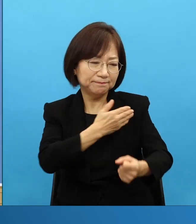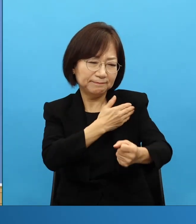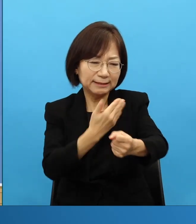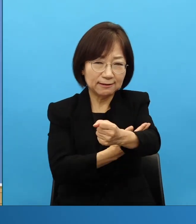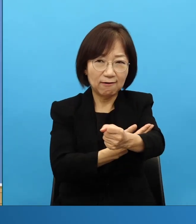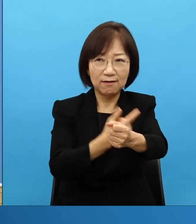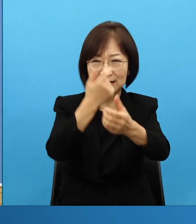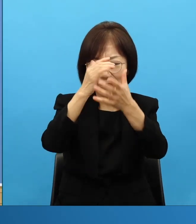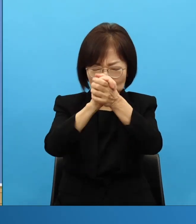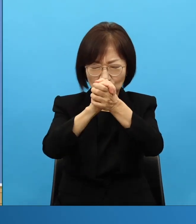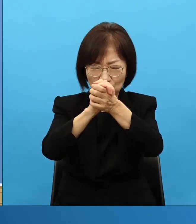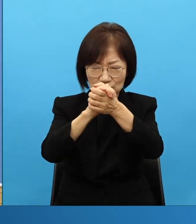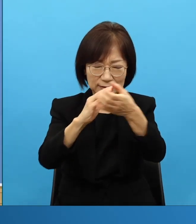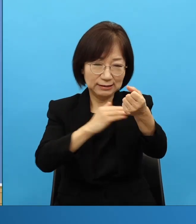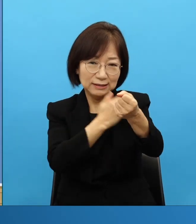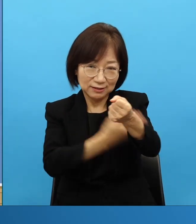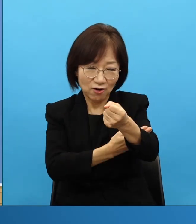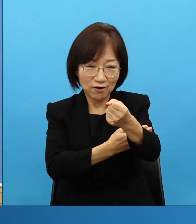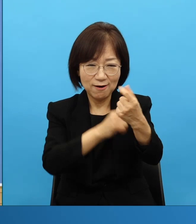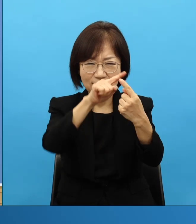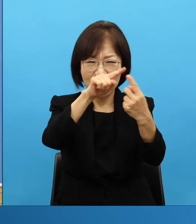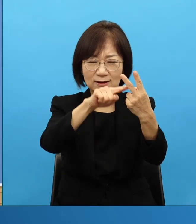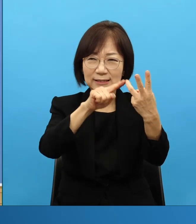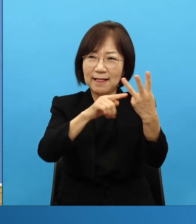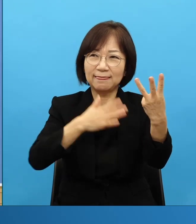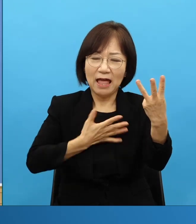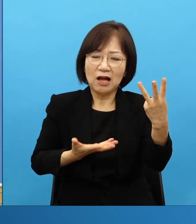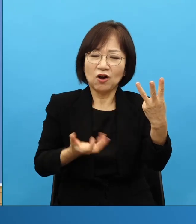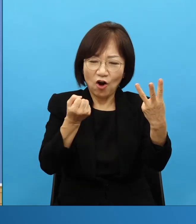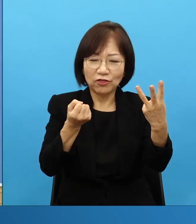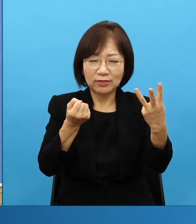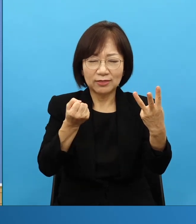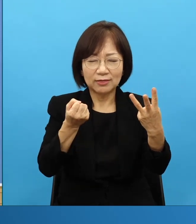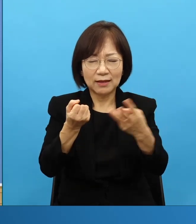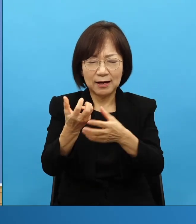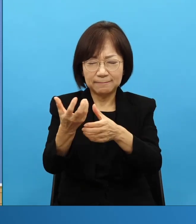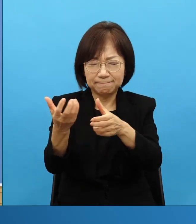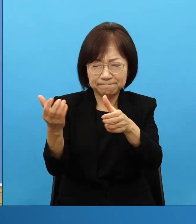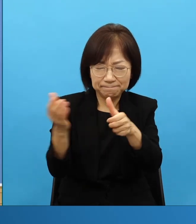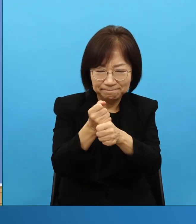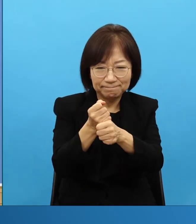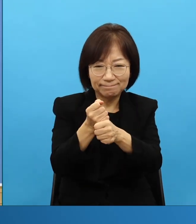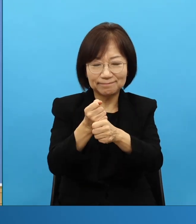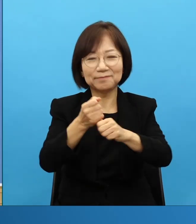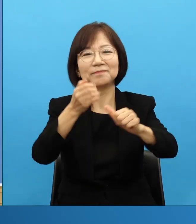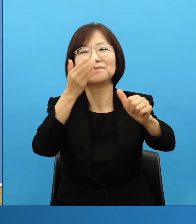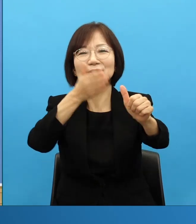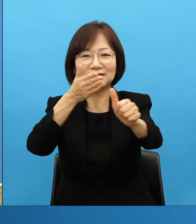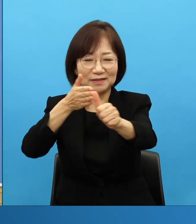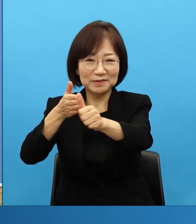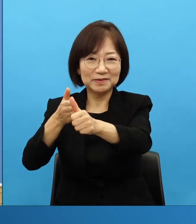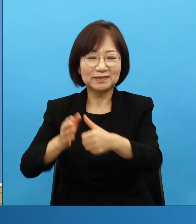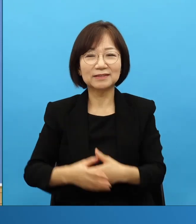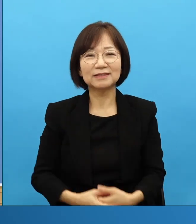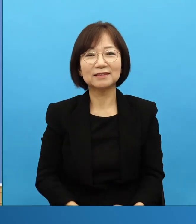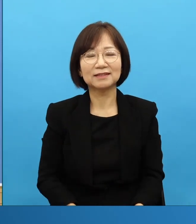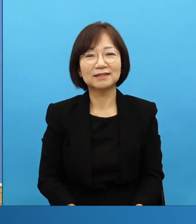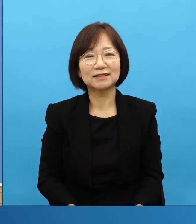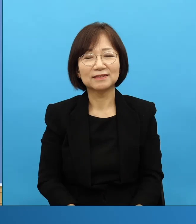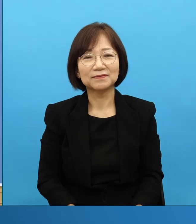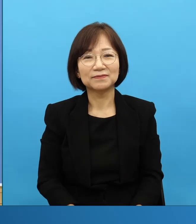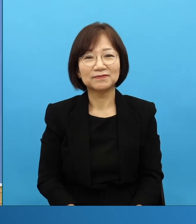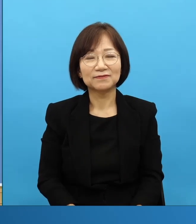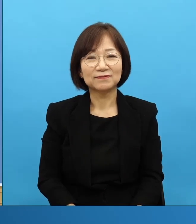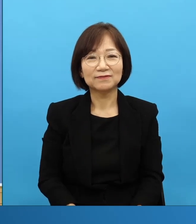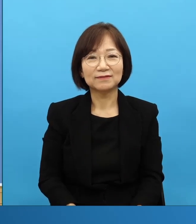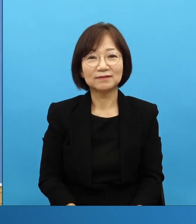딱 붙잡는 겁니다. It's holding on to the power of prayer, the power of God that transcends time and space as yours and that you have. 벌써